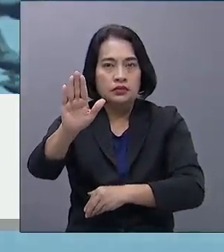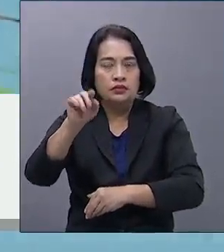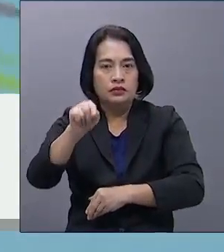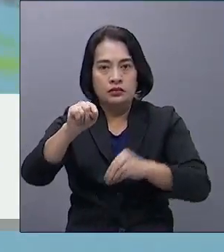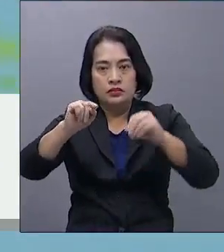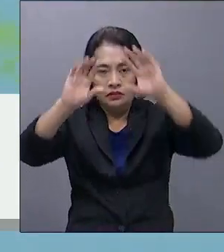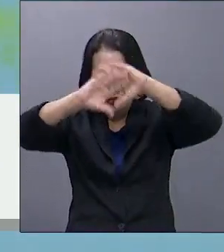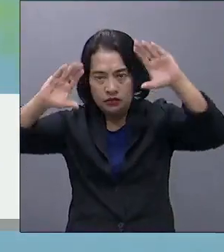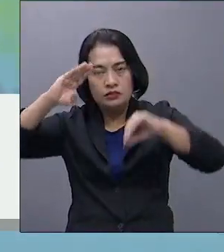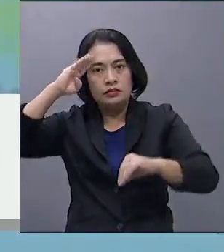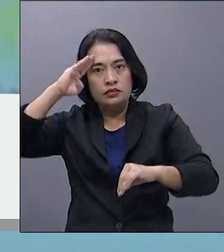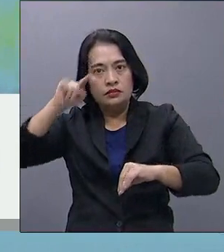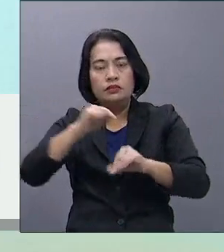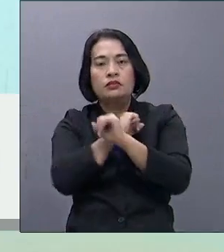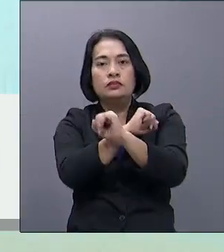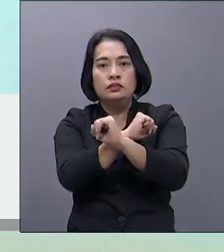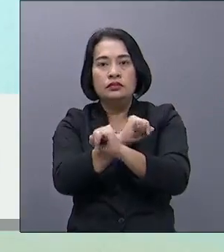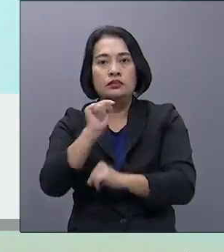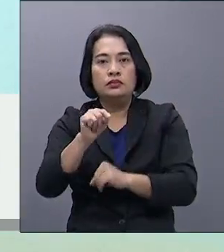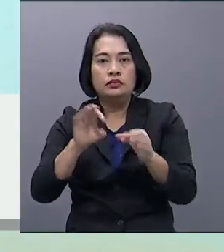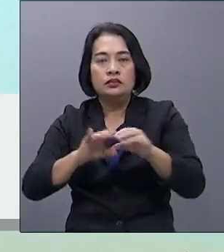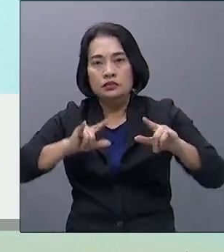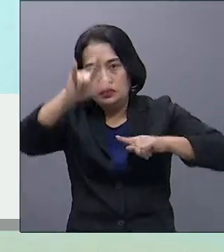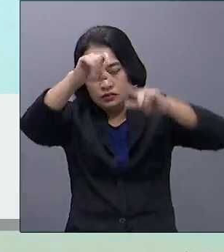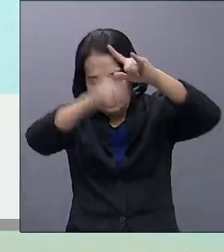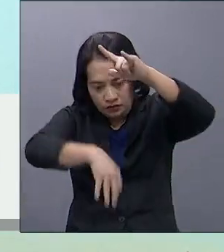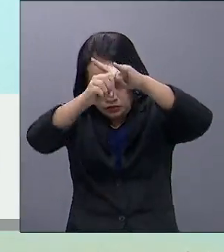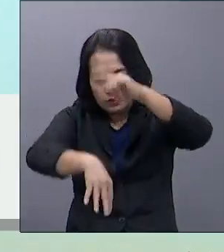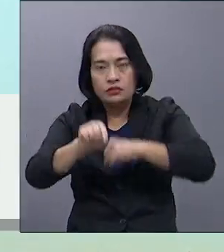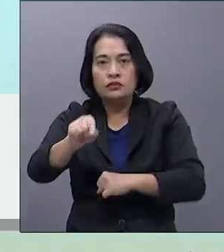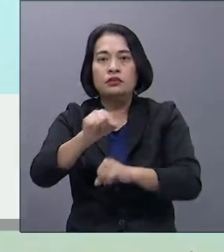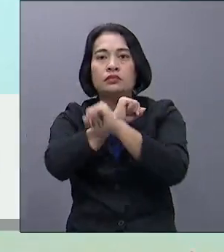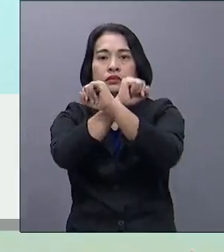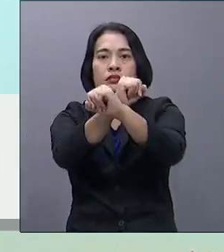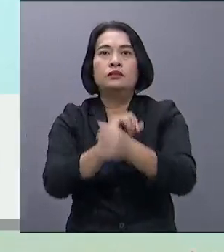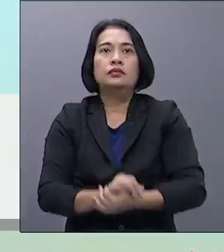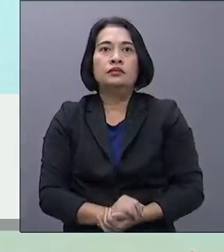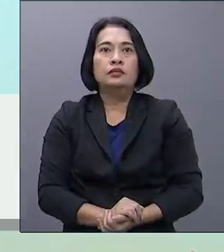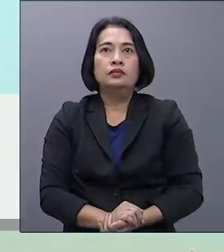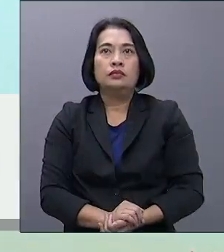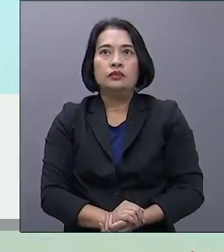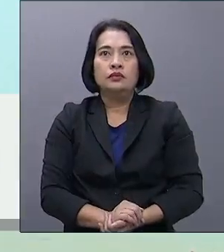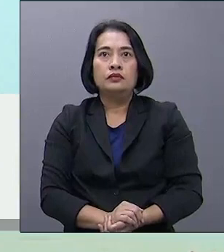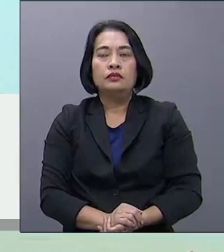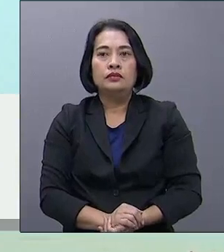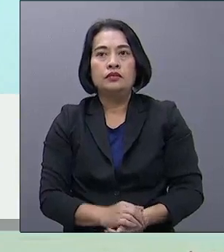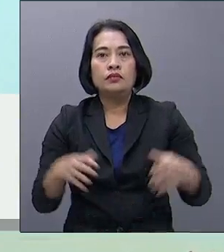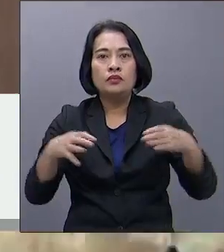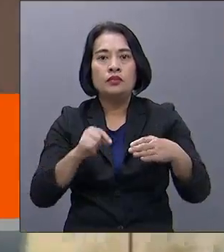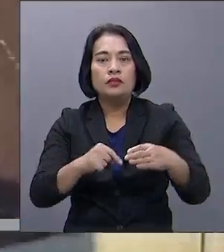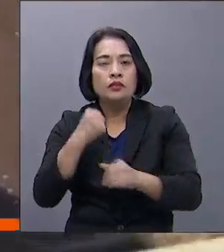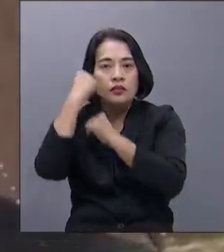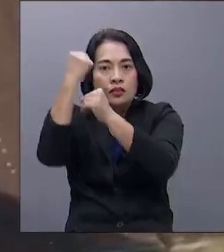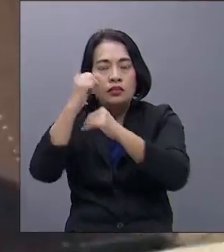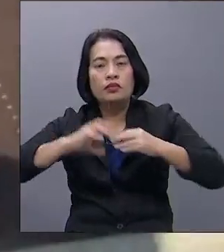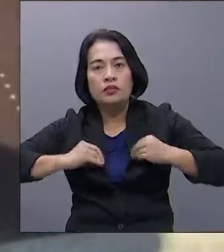ารเมียนมาเพื่อป้องกันการใช้เครื่องบินโจมตีประชาชนขณะที่กลุ่มนักเคลื่อนไหวต่อต้านรัฐบาลทหาร